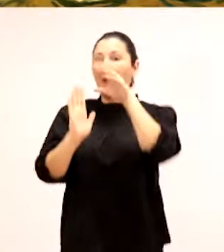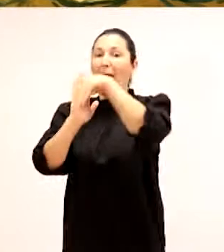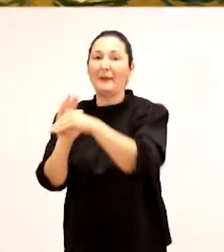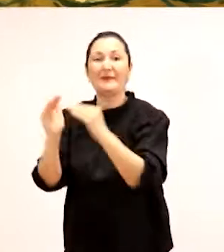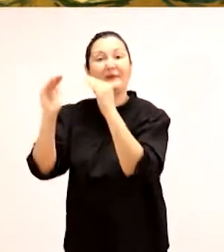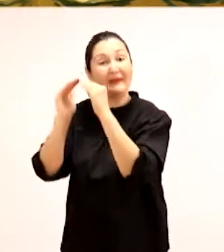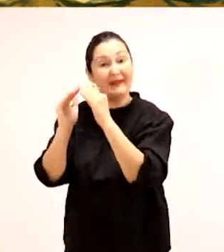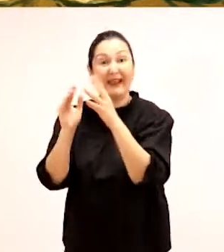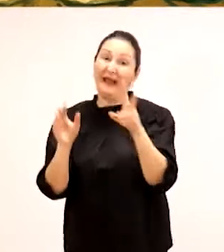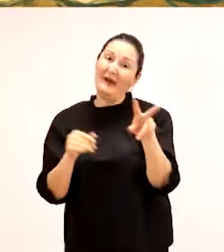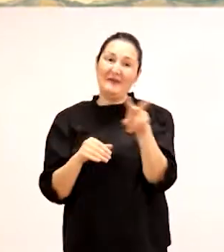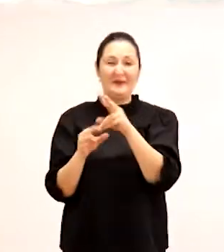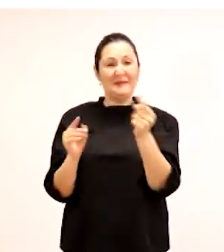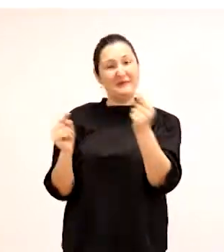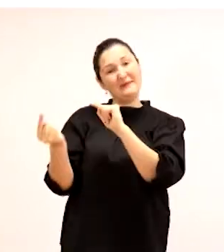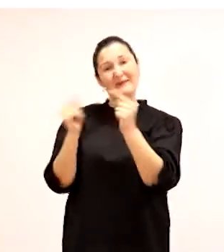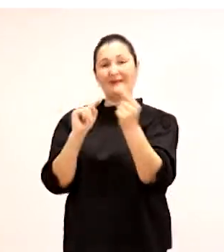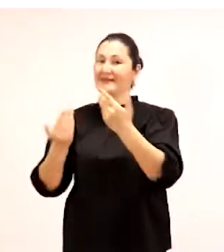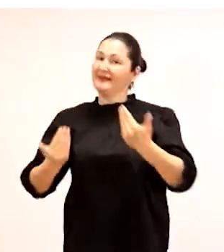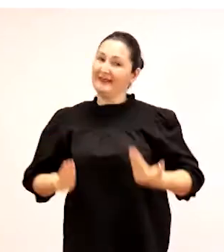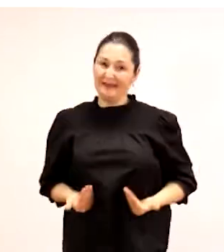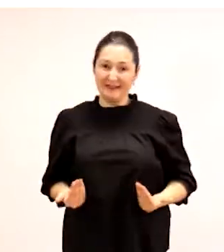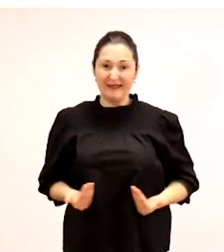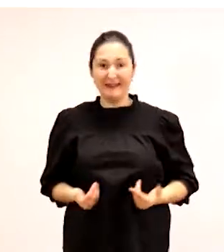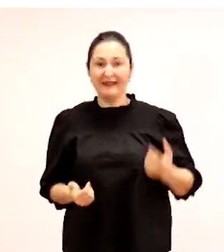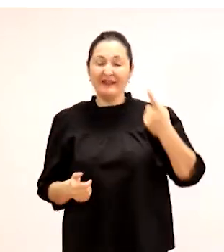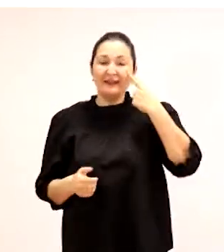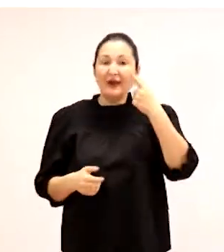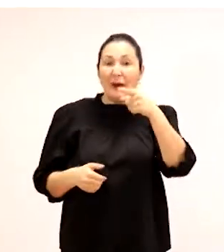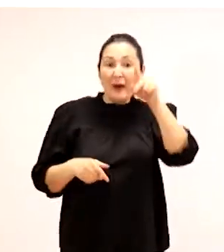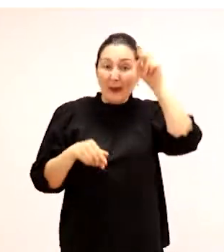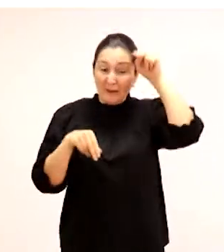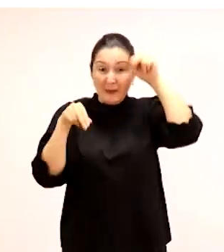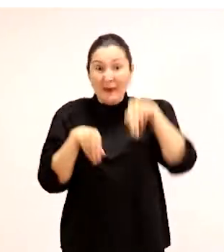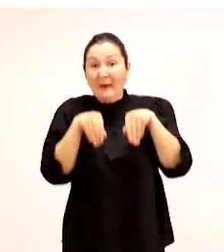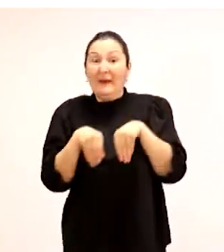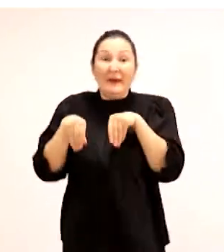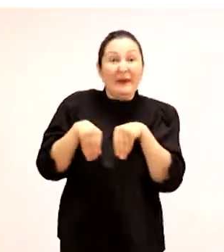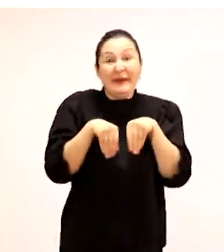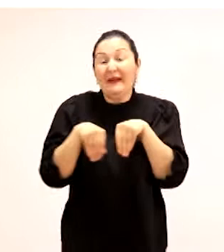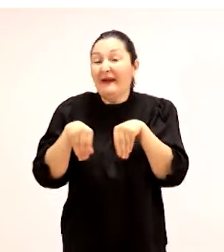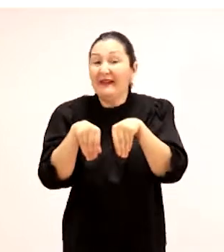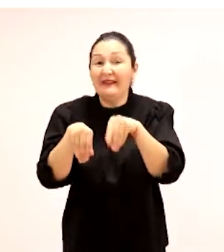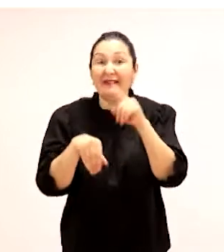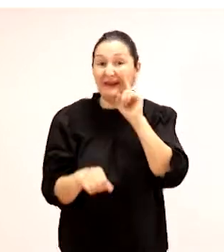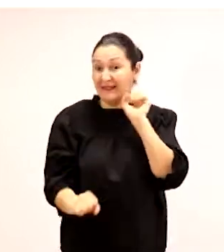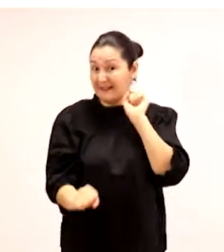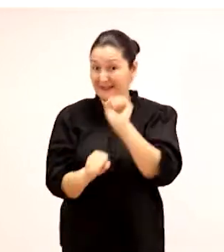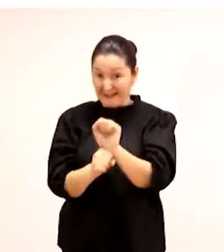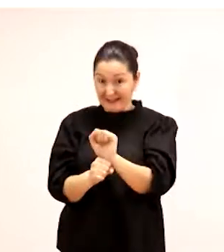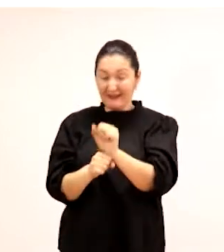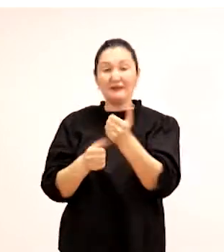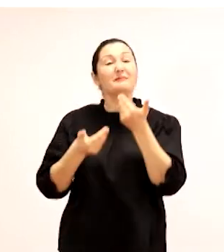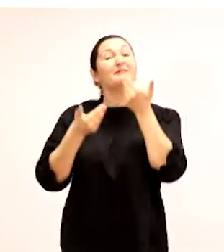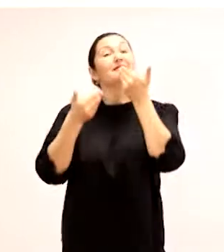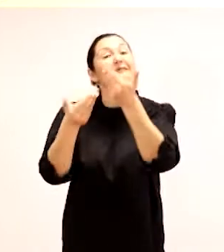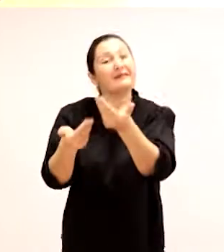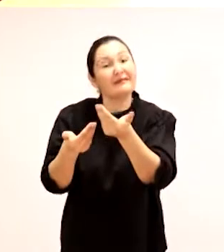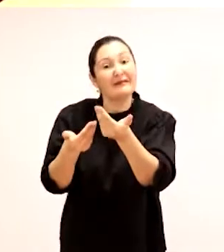Стали они вдвоем жить. Бежит мимо зайчик-побегайчик. Остановился и